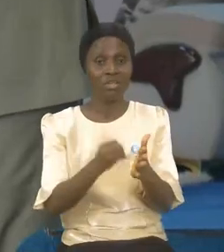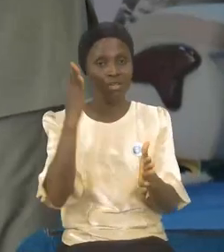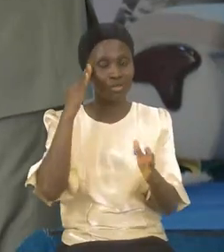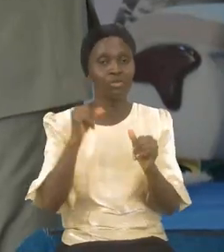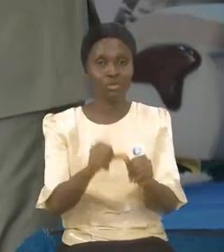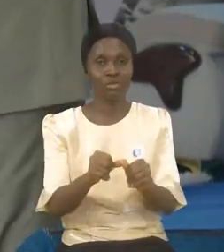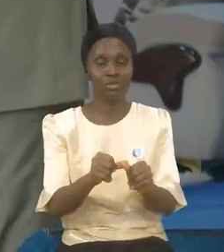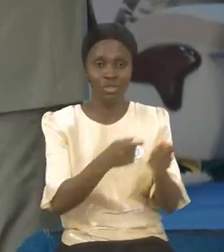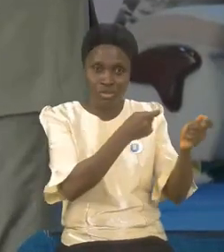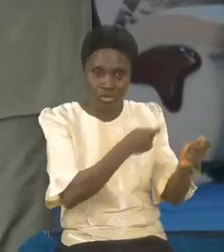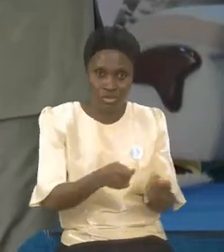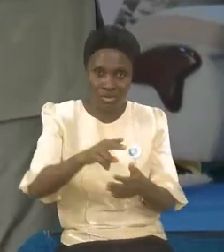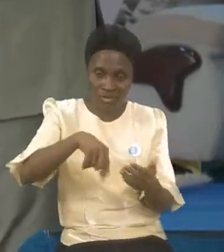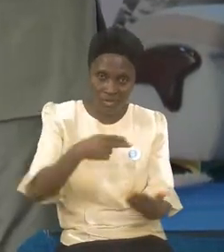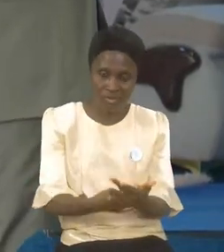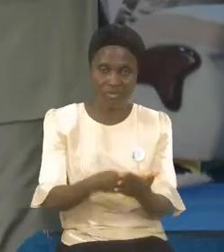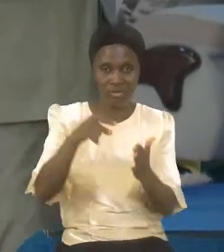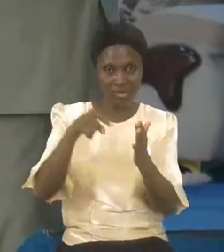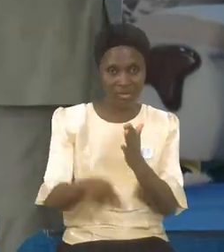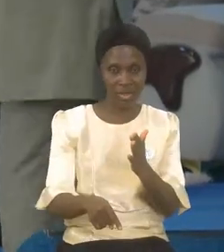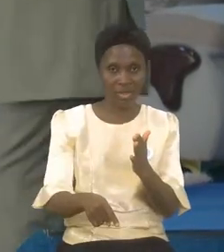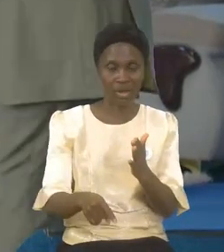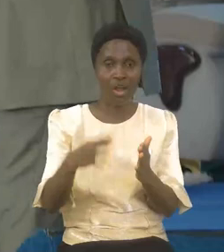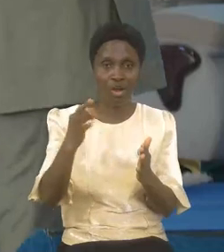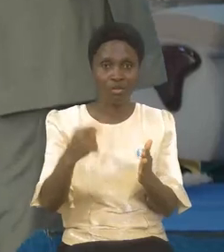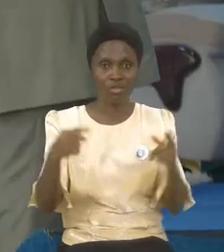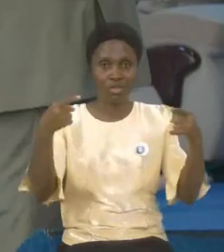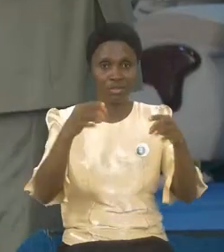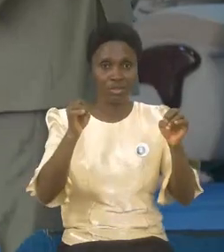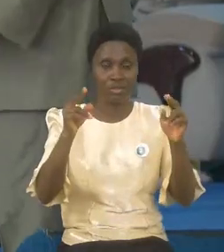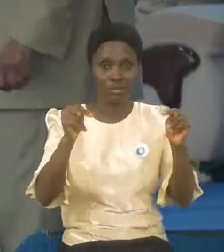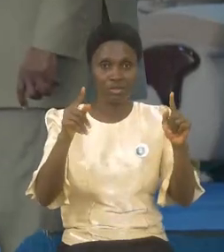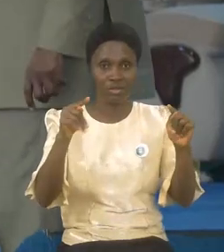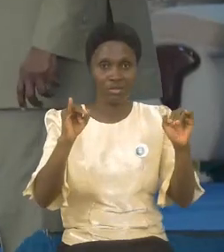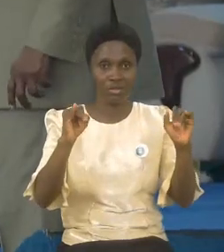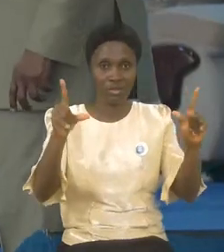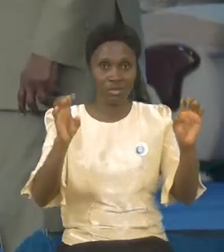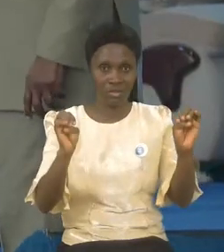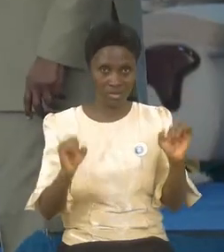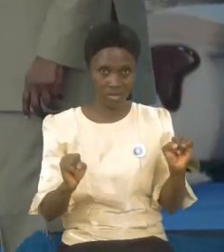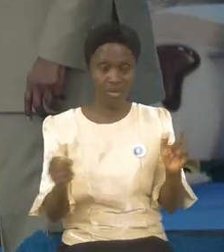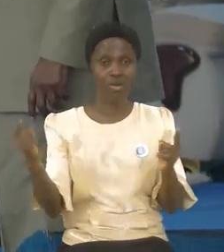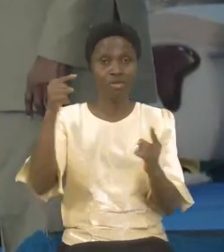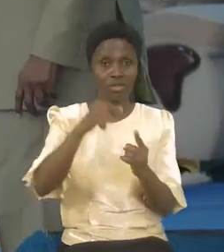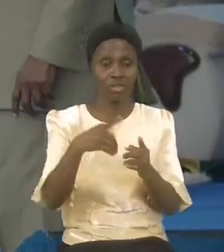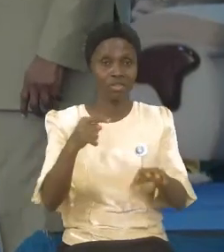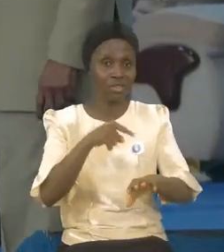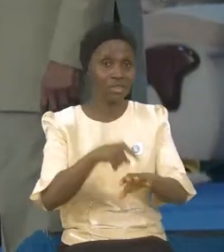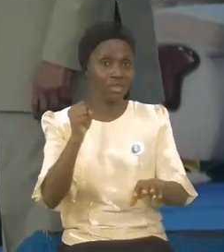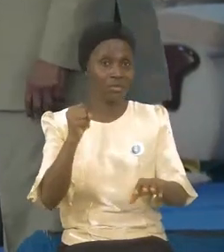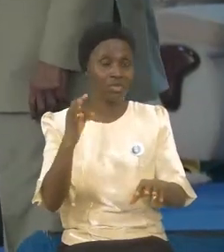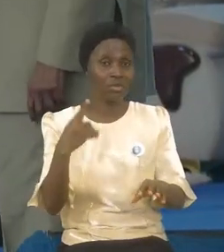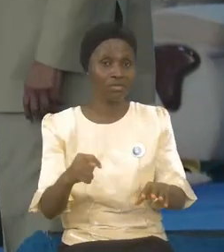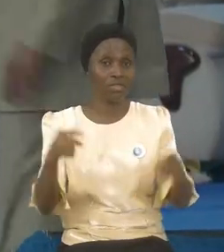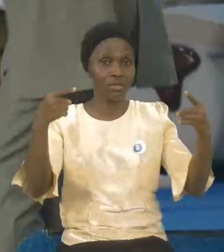va continuer jusqu'à, et il sera foulé aux pieds par les nations, jusqu'à ce que les temps